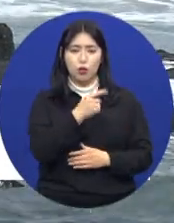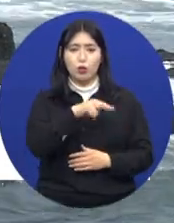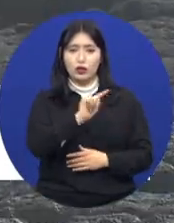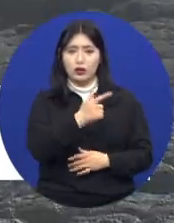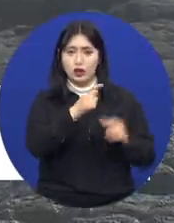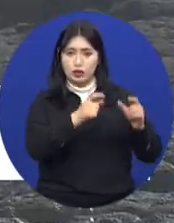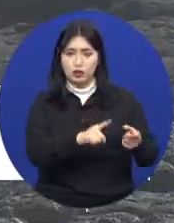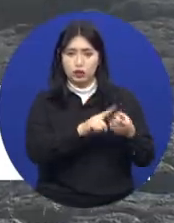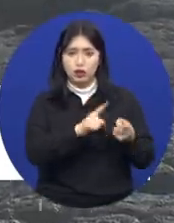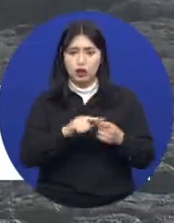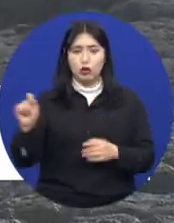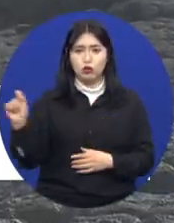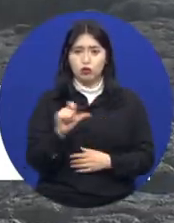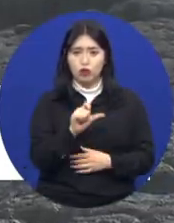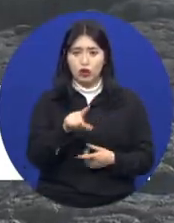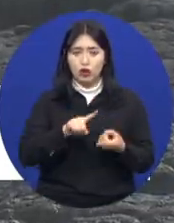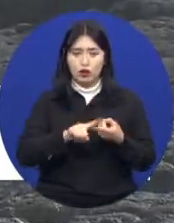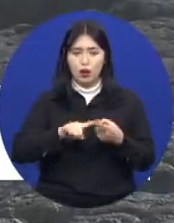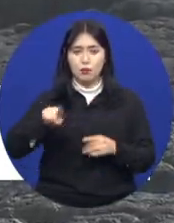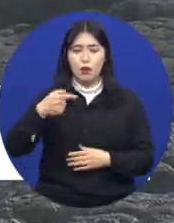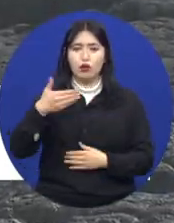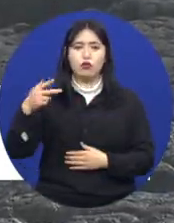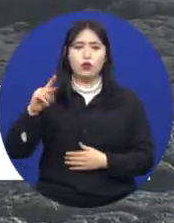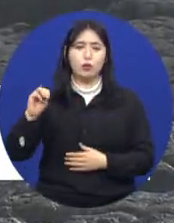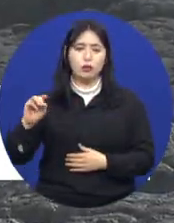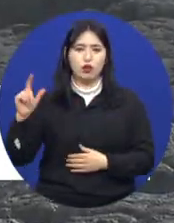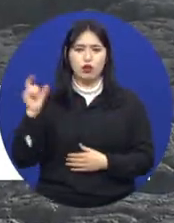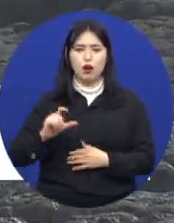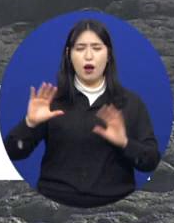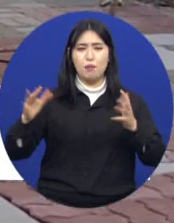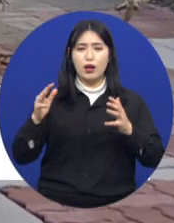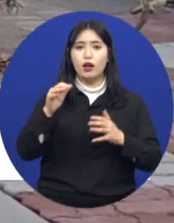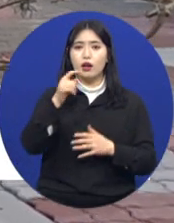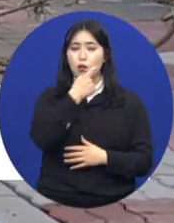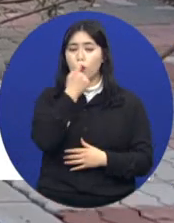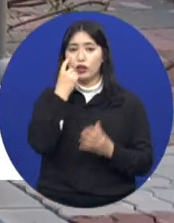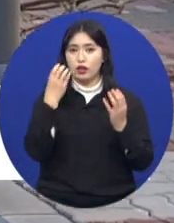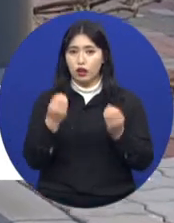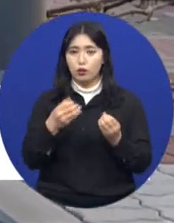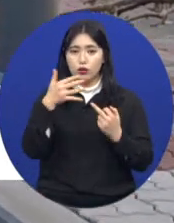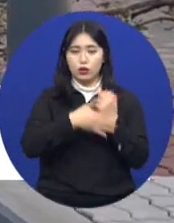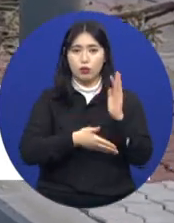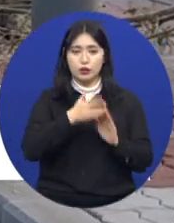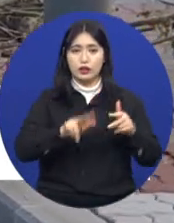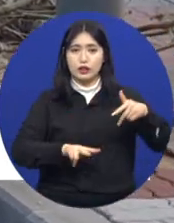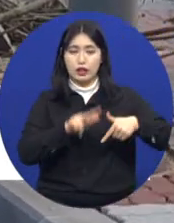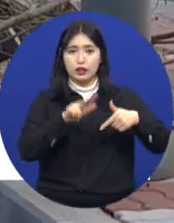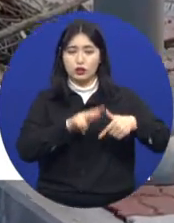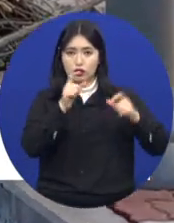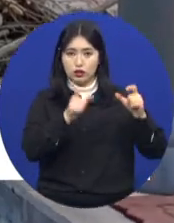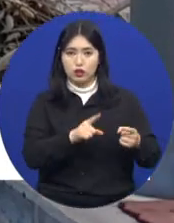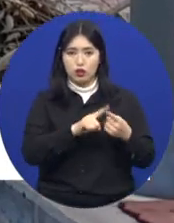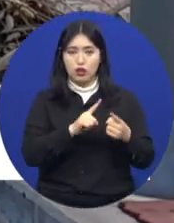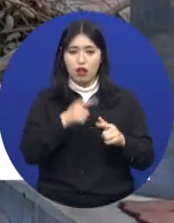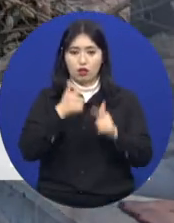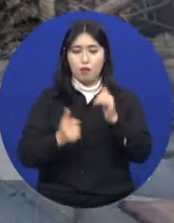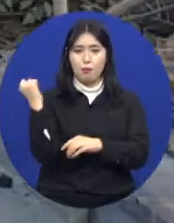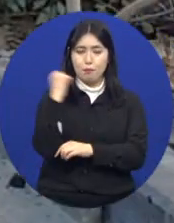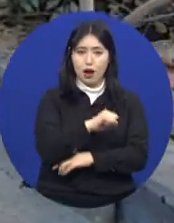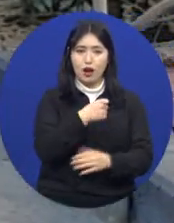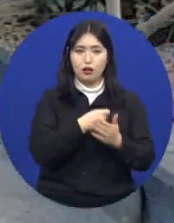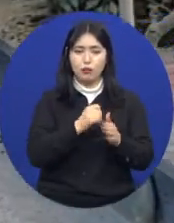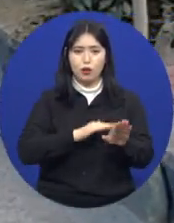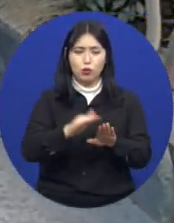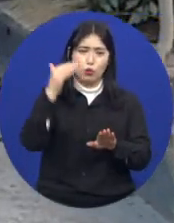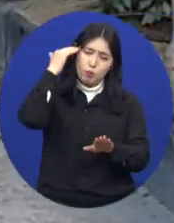에서는 순간 최대 풍속 시속 100km 에 강풍이 관측 됐고 서귀포시 강정동 에서는 가로수가 쓰러져 도로를 가로